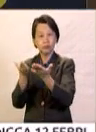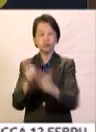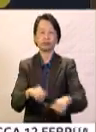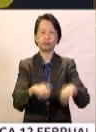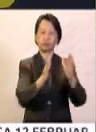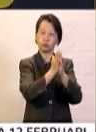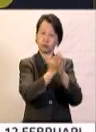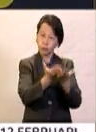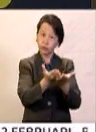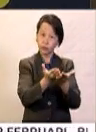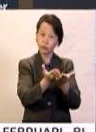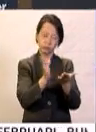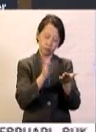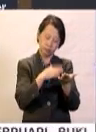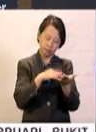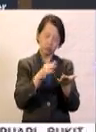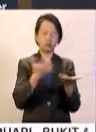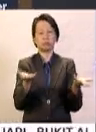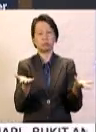fizikal.